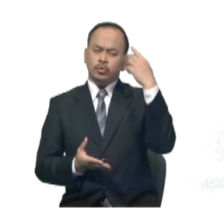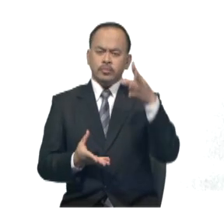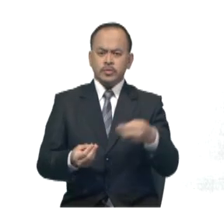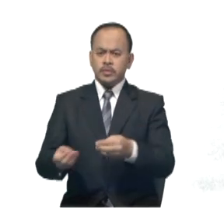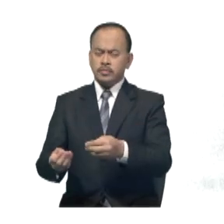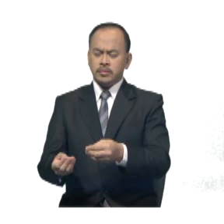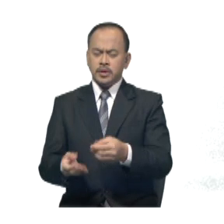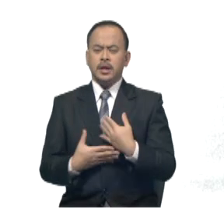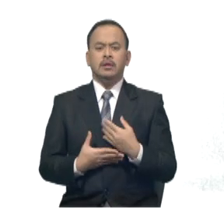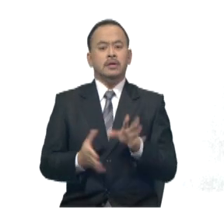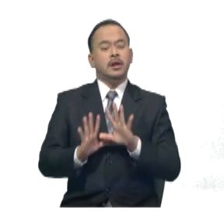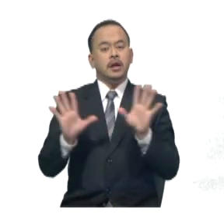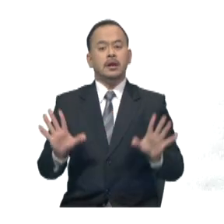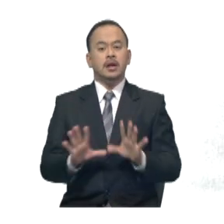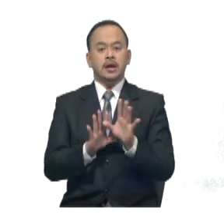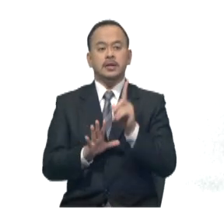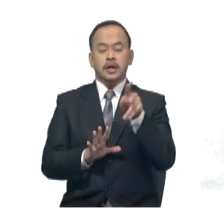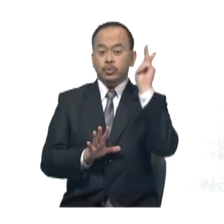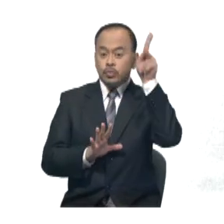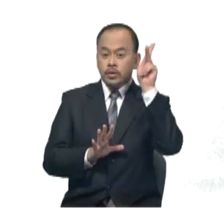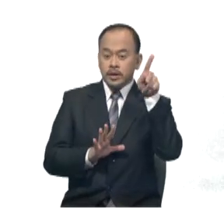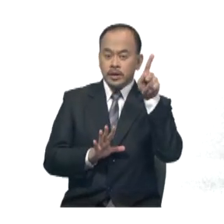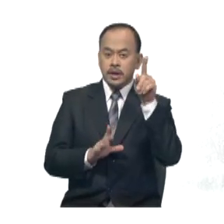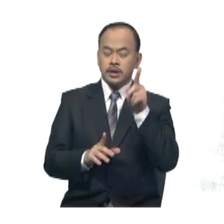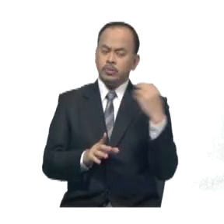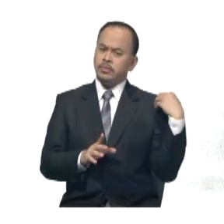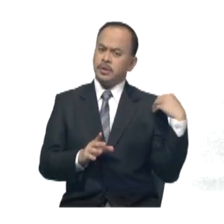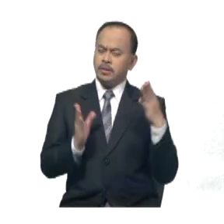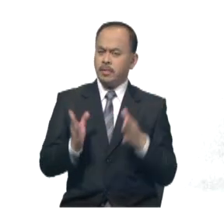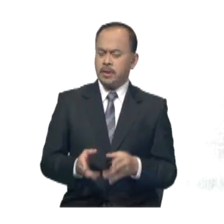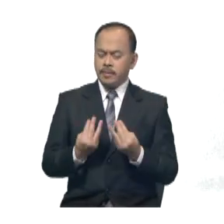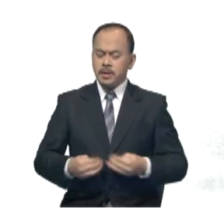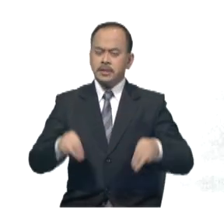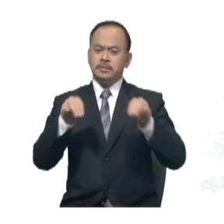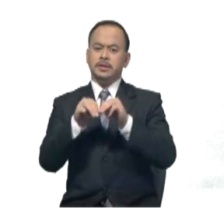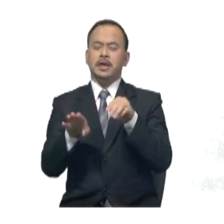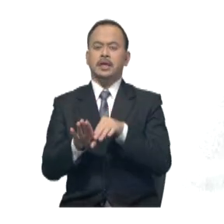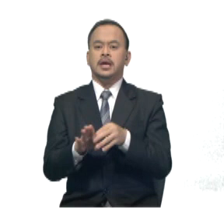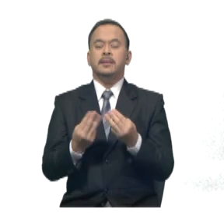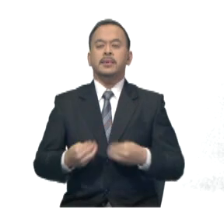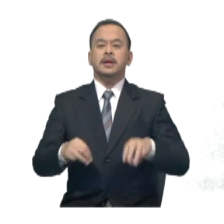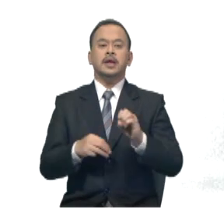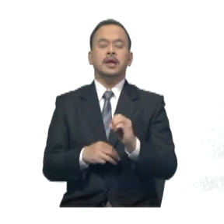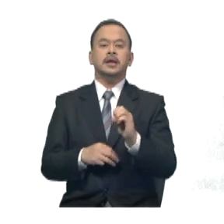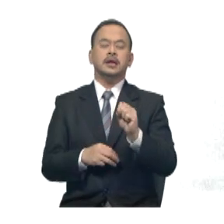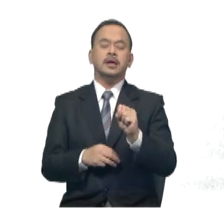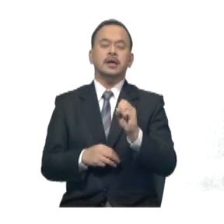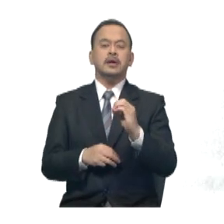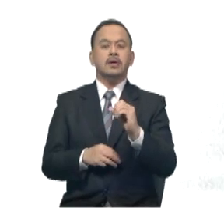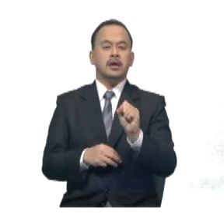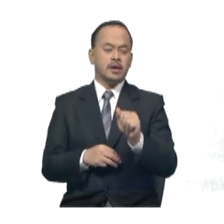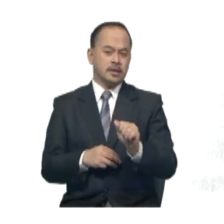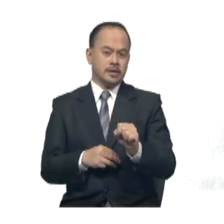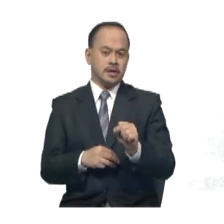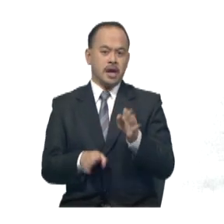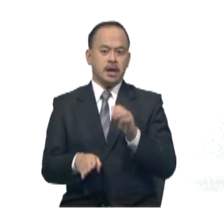Pada hari Ahad ini, ia bermula satu kuliah oleh salah seorang pegawai halewal masjid di Masjid Sultan Omar Ali Saifuddin. Ia bermula